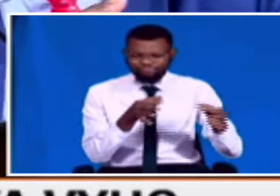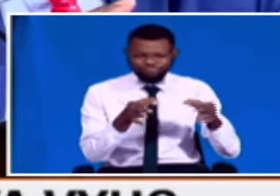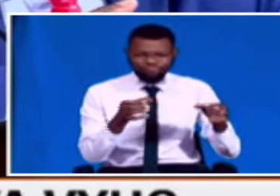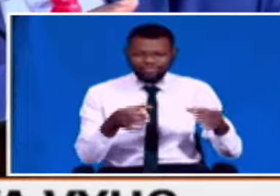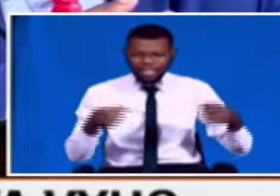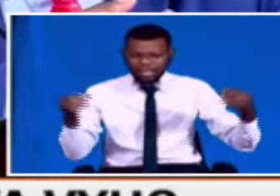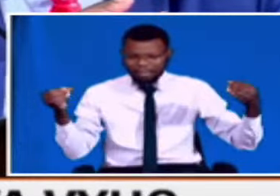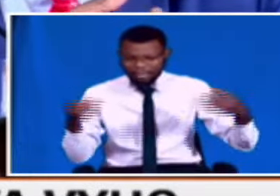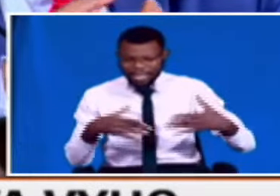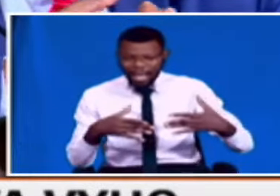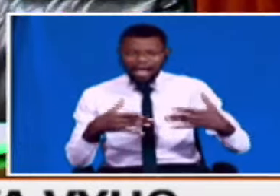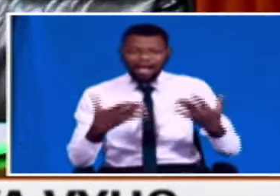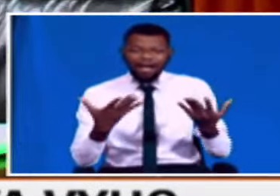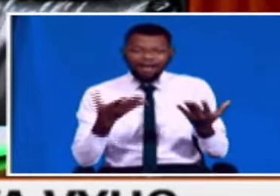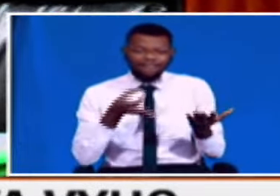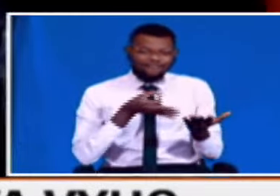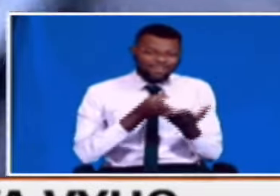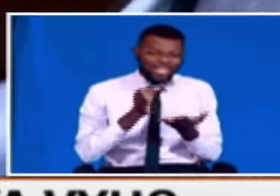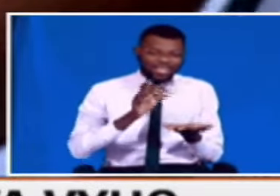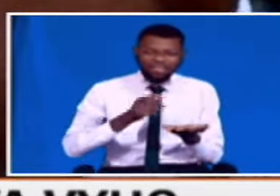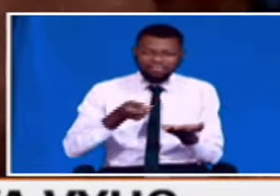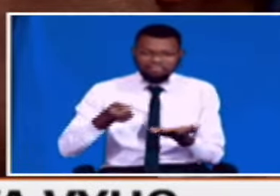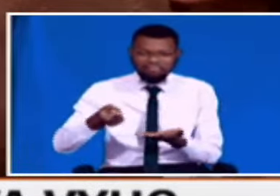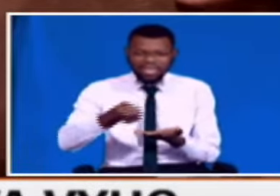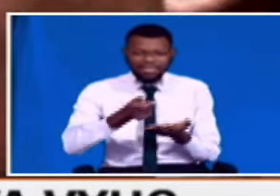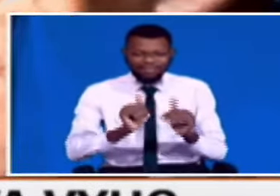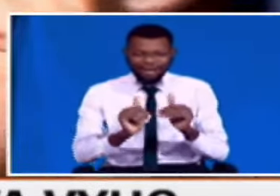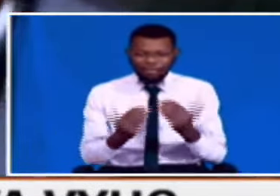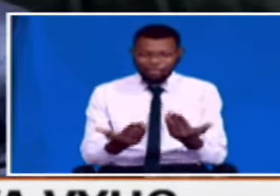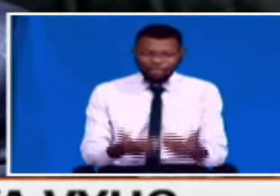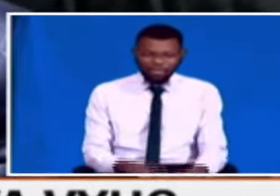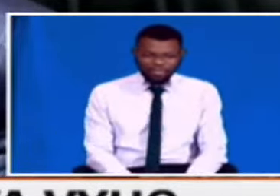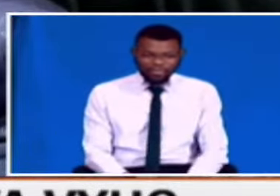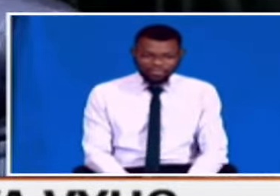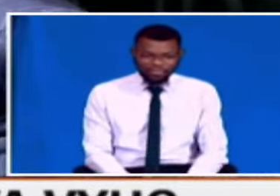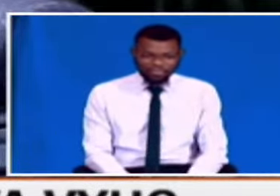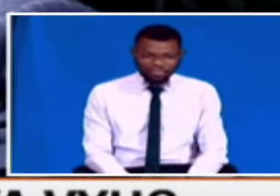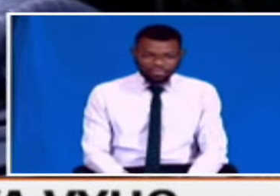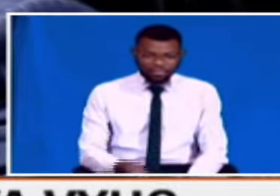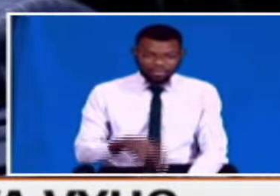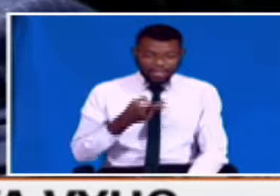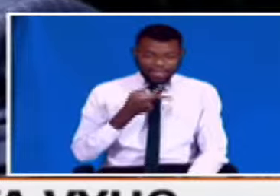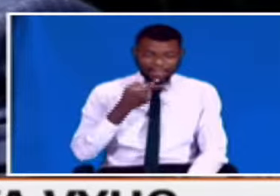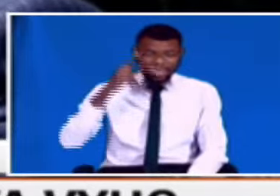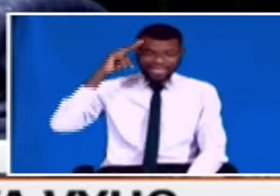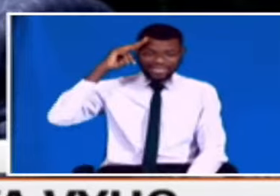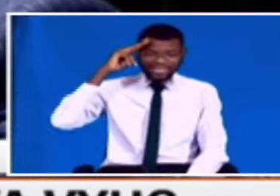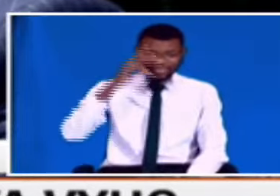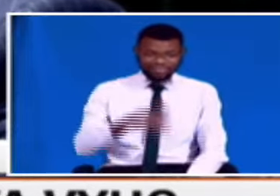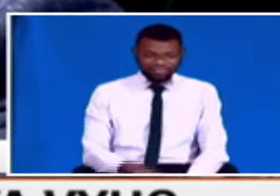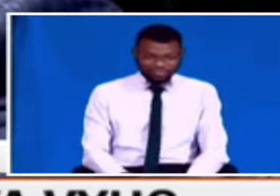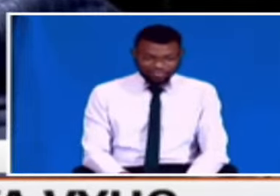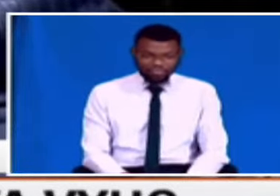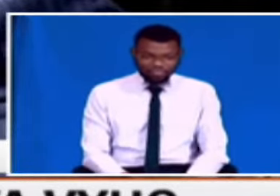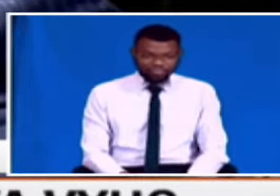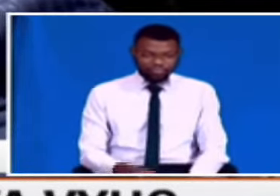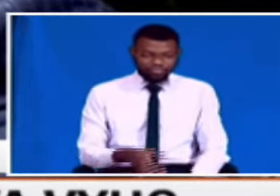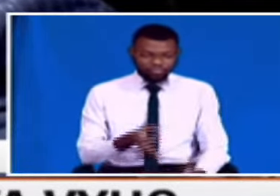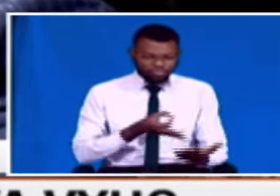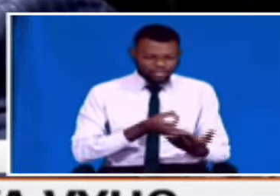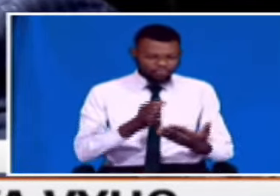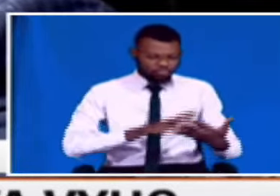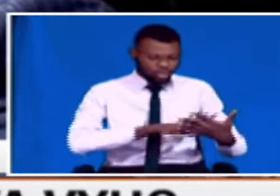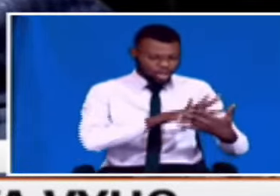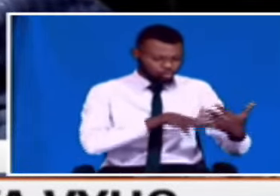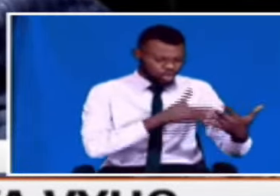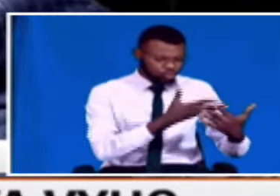ili kufafanua gharama mahususi. Make sure you solve this time that the parent is going to get a fee structure indicating